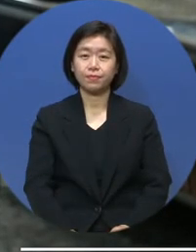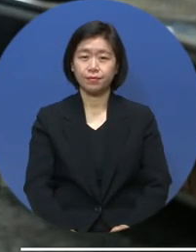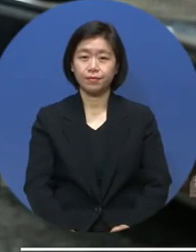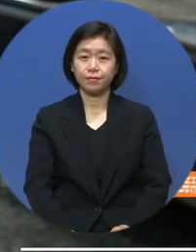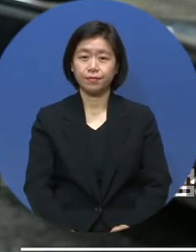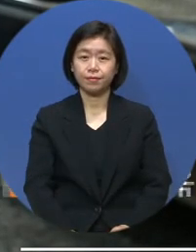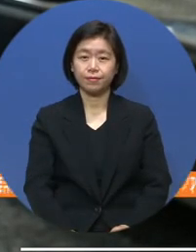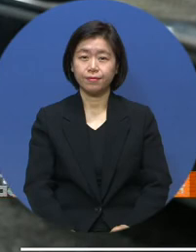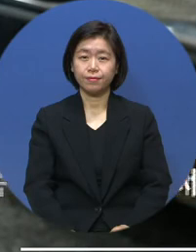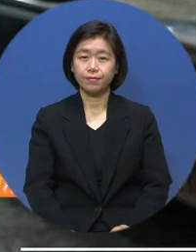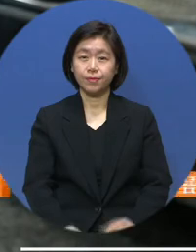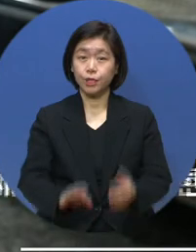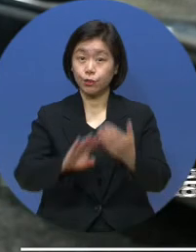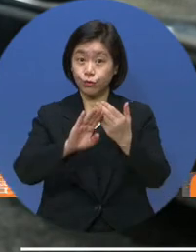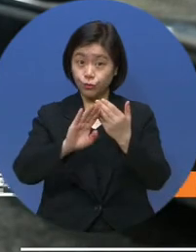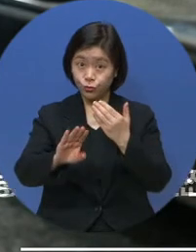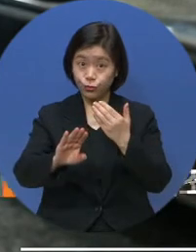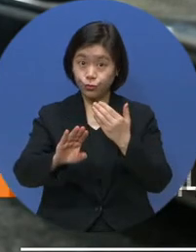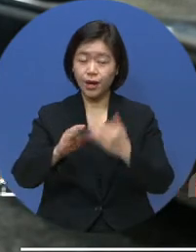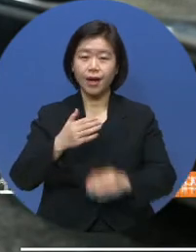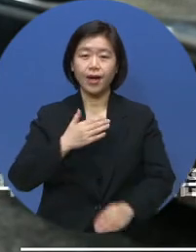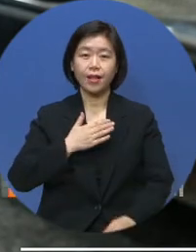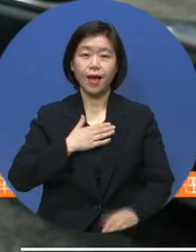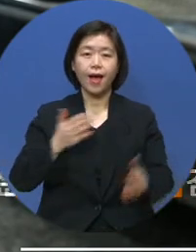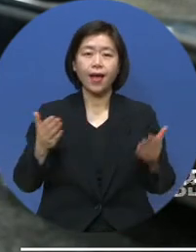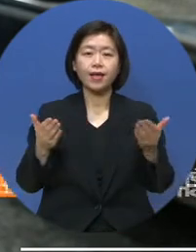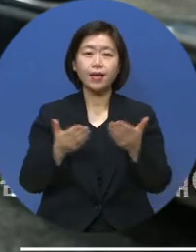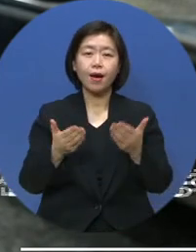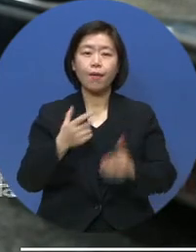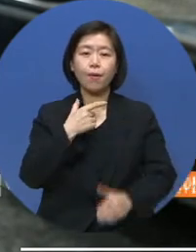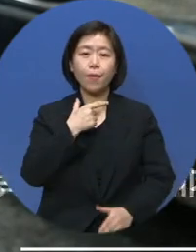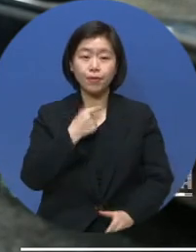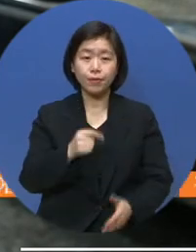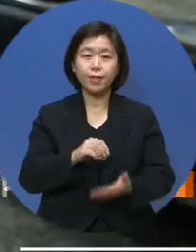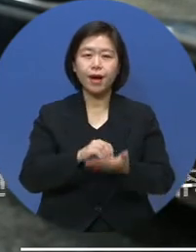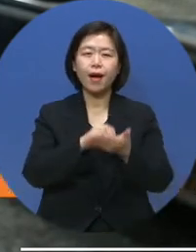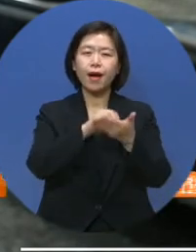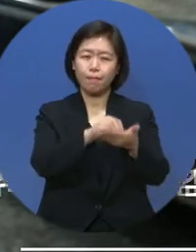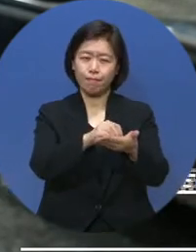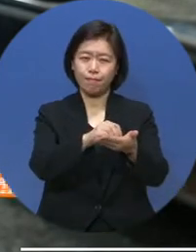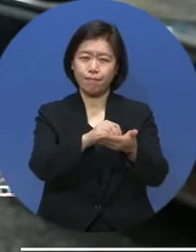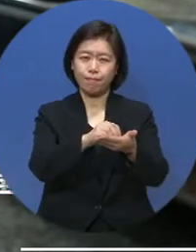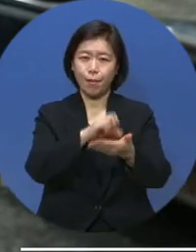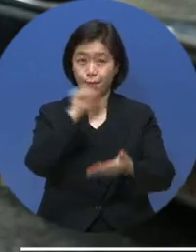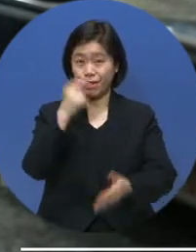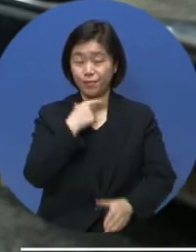거기서 제가 그토록 일하고 싶어했던 그 카페에서 취업하고 싶습니다.